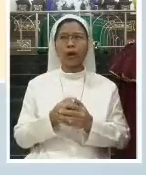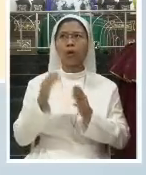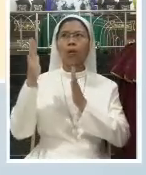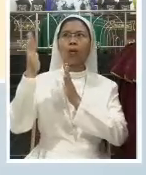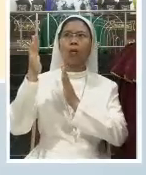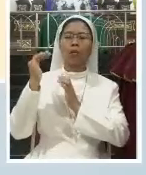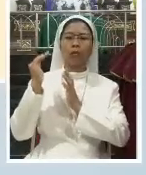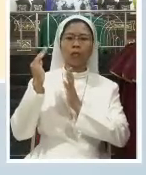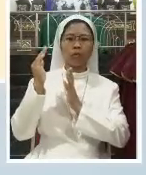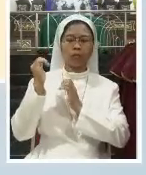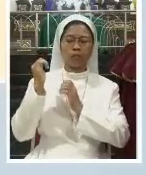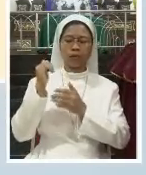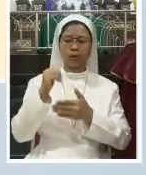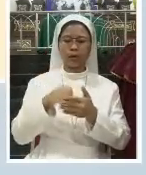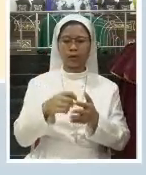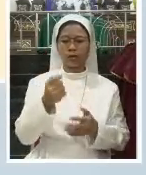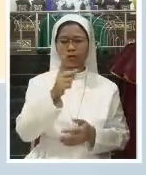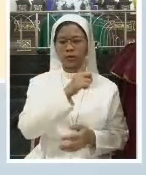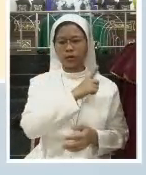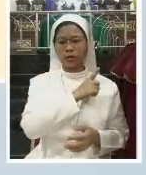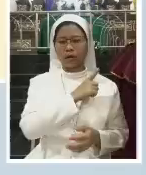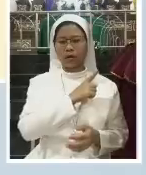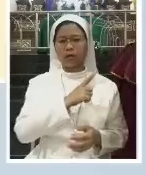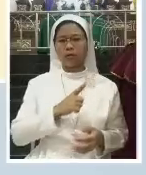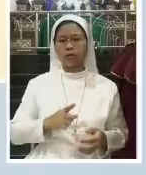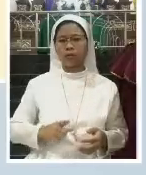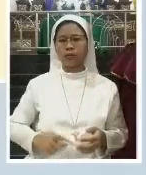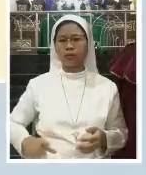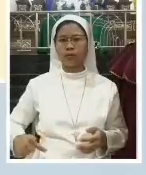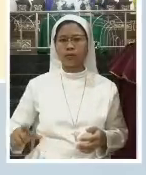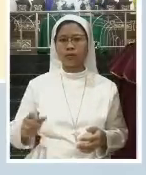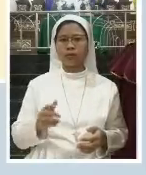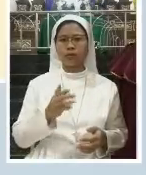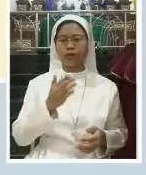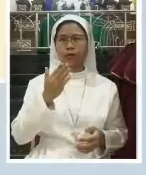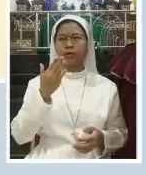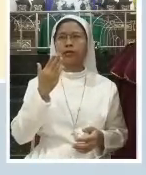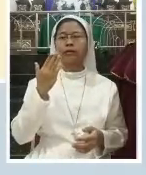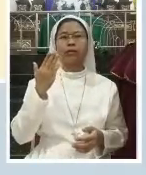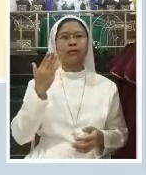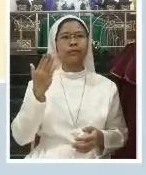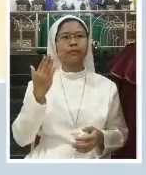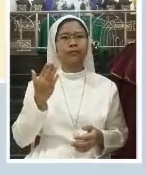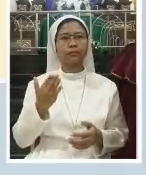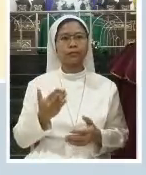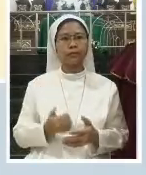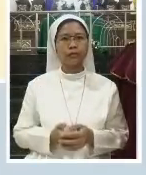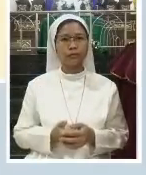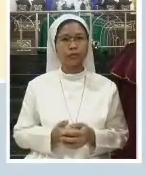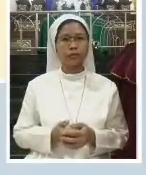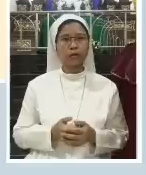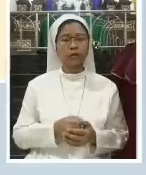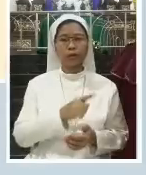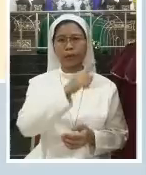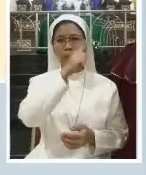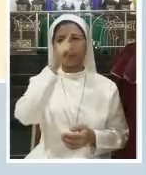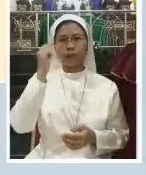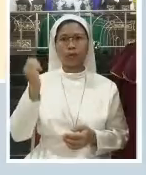Naglaom siya sa kagurangnan, siya iligtas niya. Siya agawon